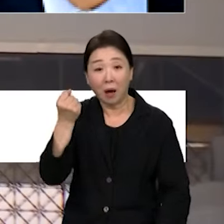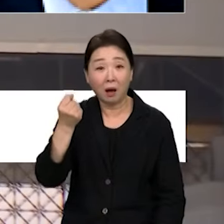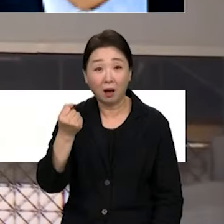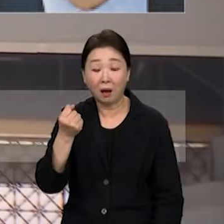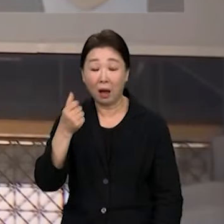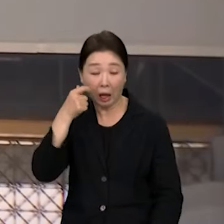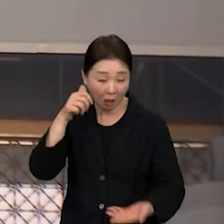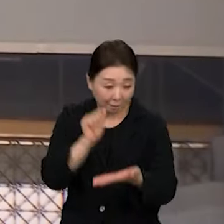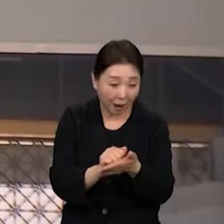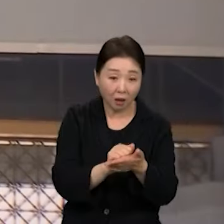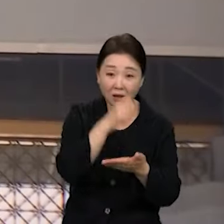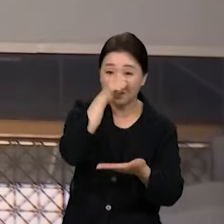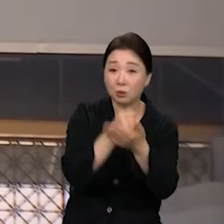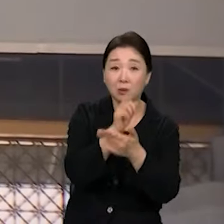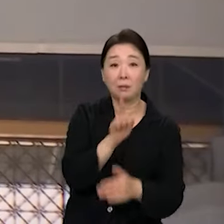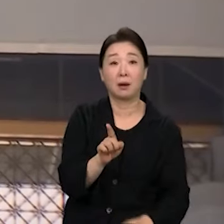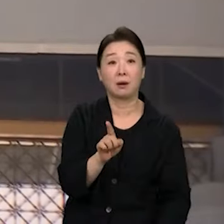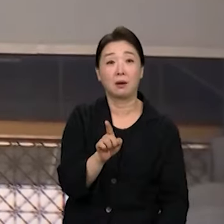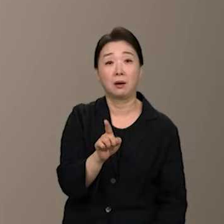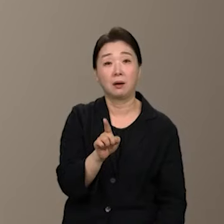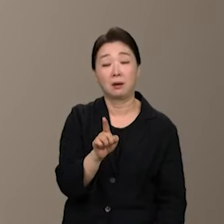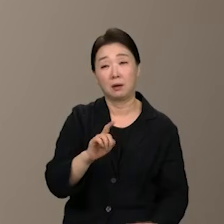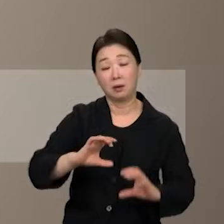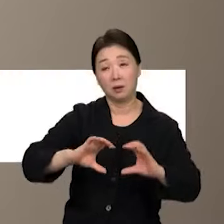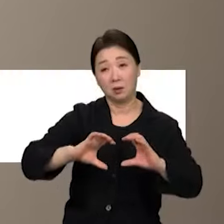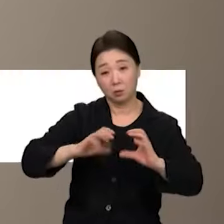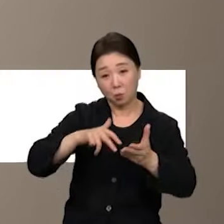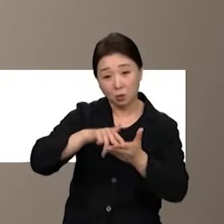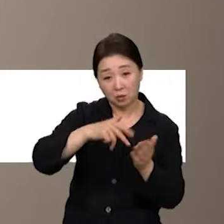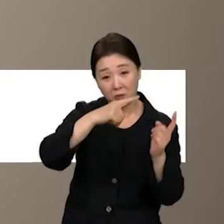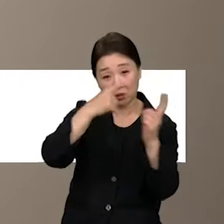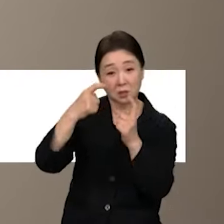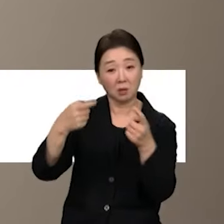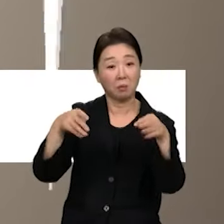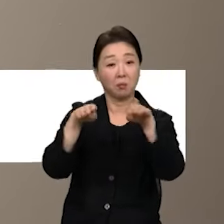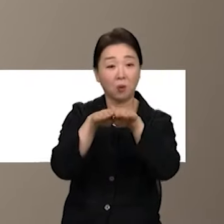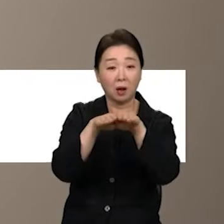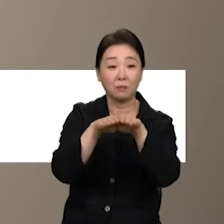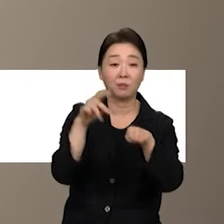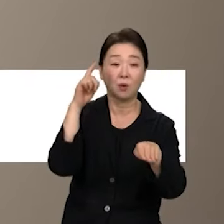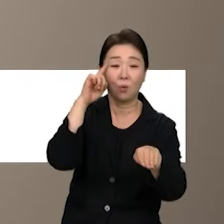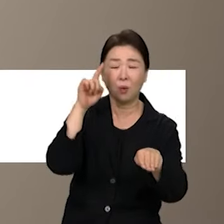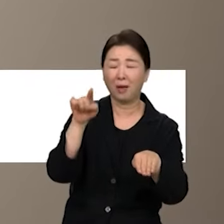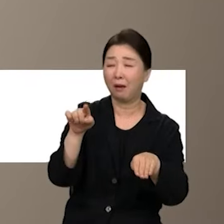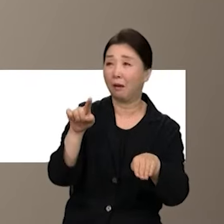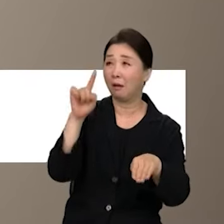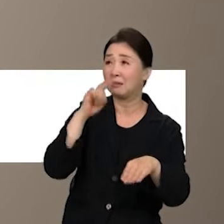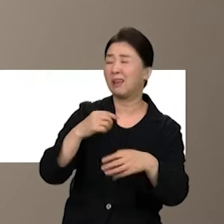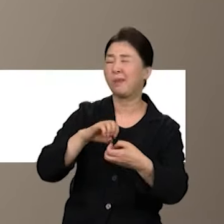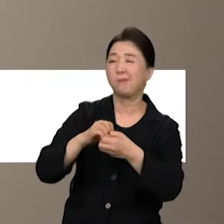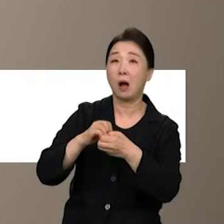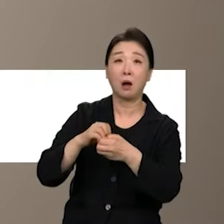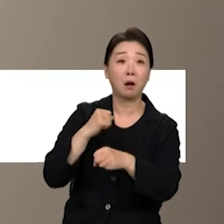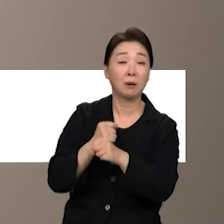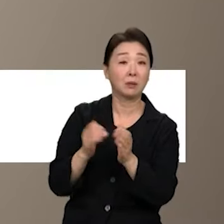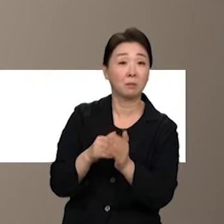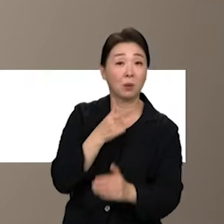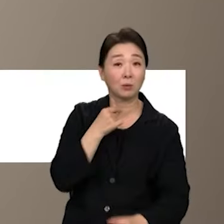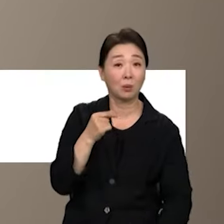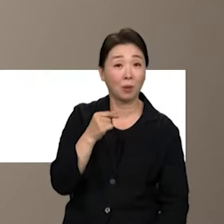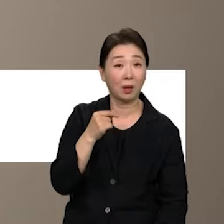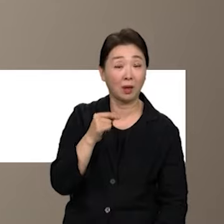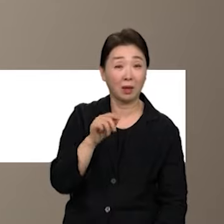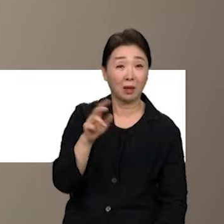식민지배를 정당화했다고 했습니다. 독립기념관을 네. 하여간 변질시키자. 마치